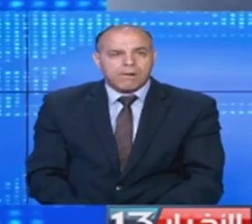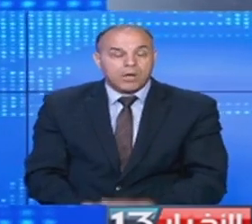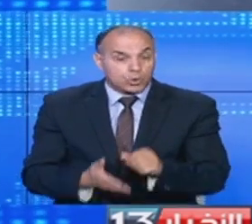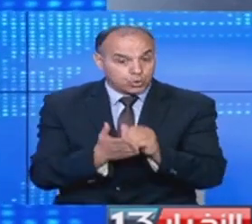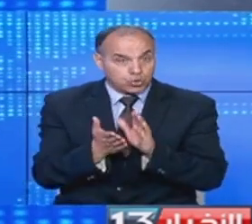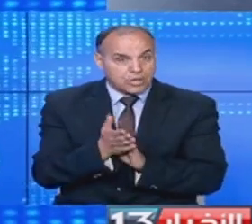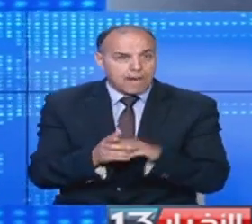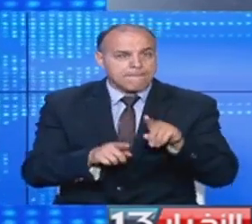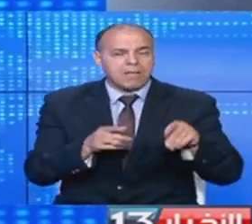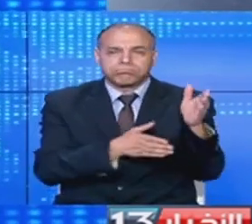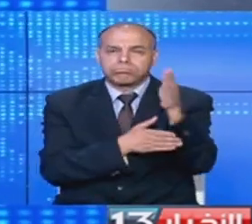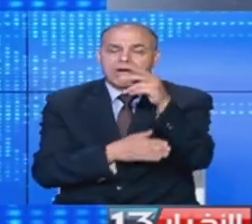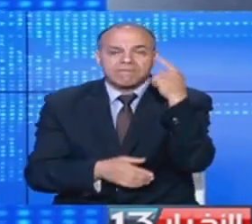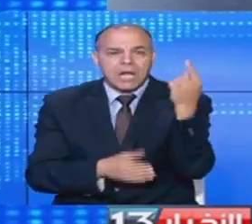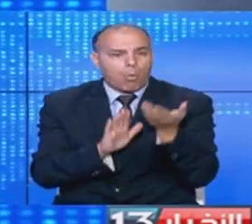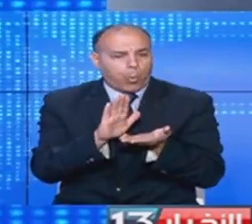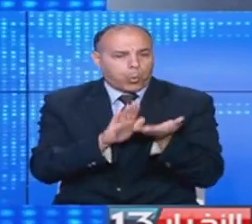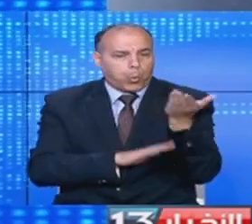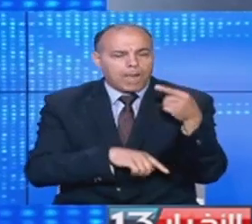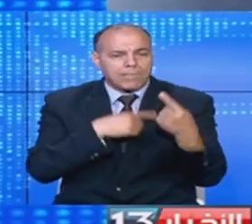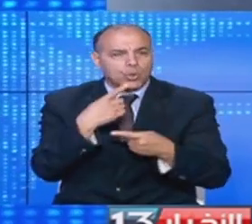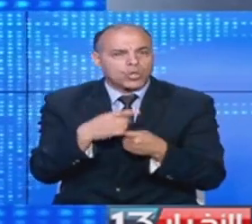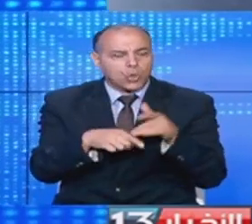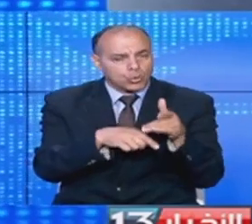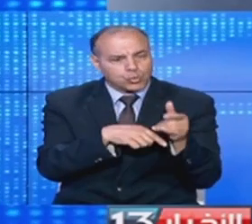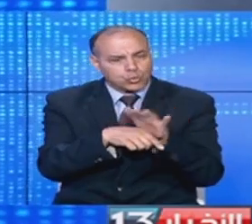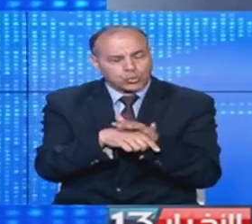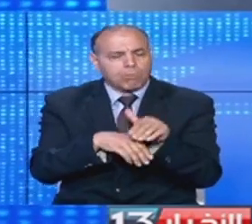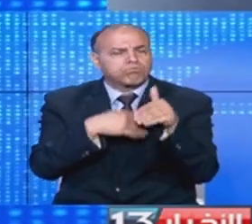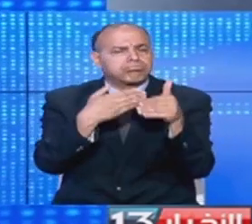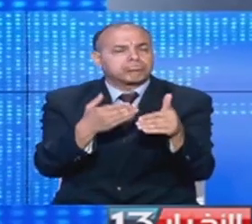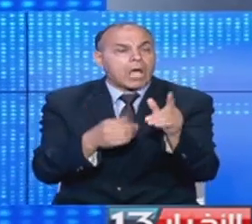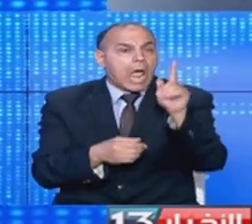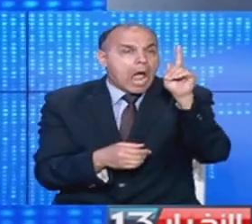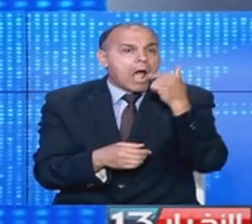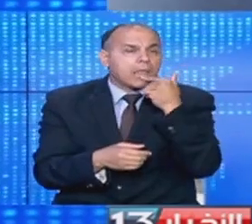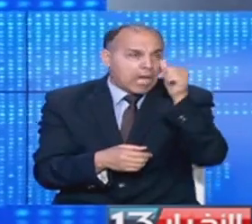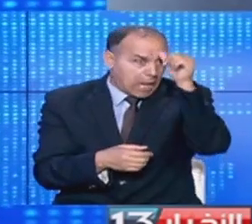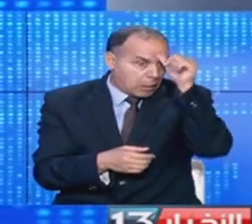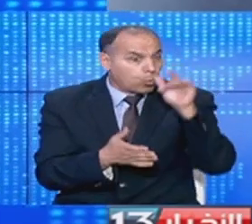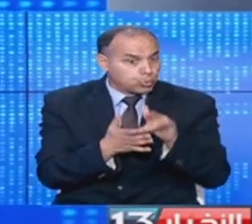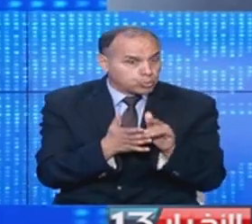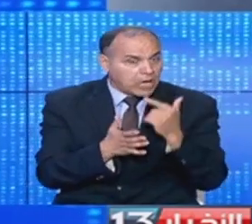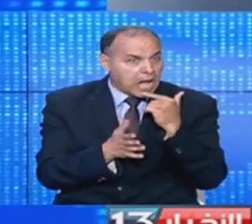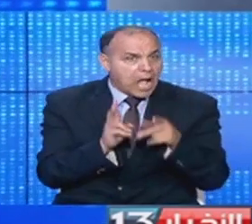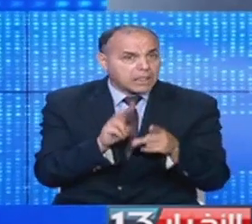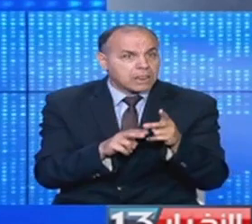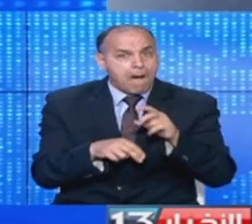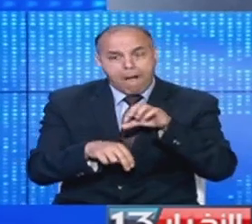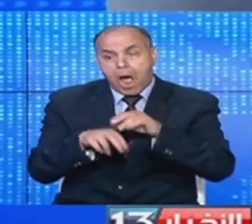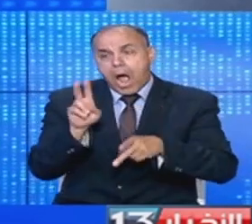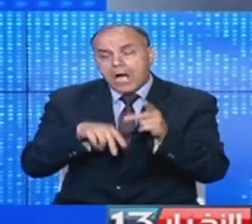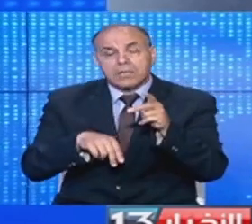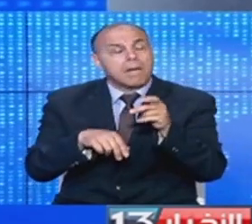تسجل بعض البلدان في العالم ارتفاعا متواصلا في عدد الإصابات بفيروس كورونا على غرار الهند التي تخطت بريطانيا في